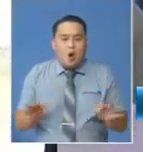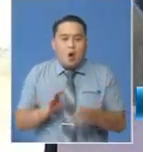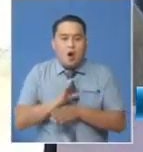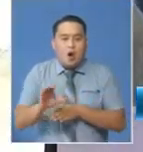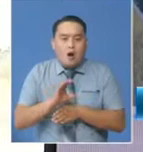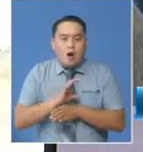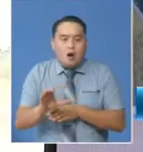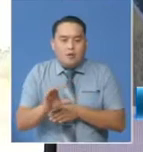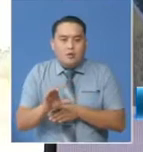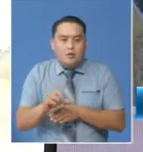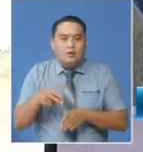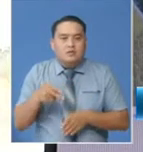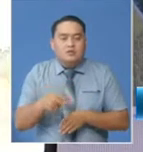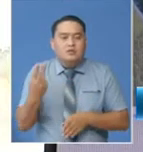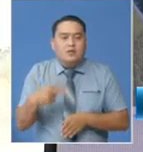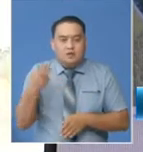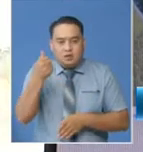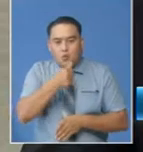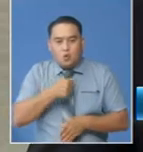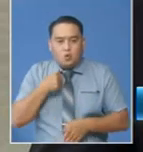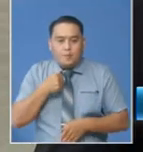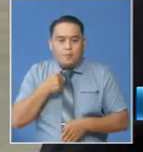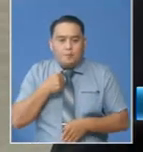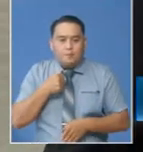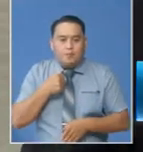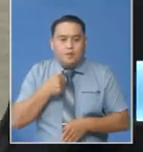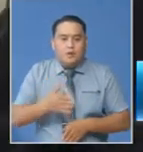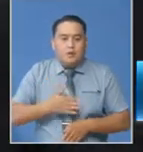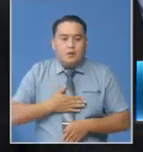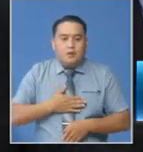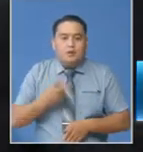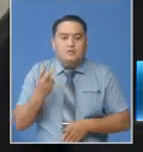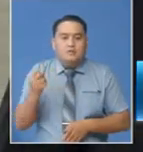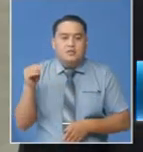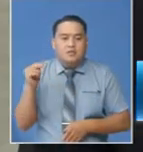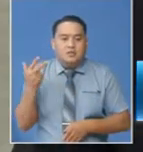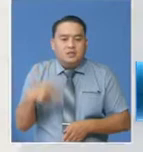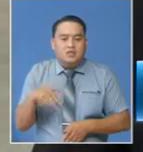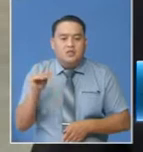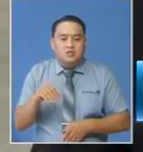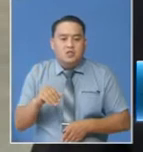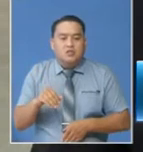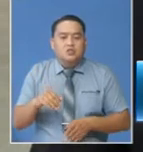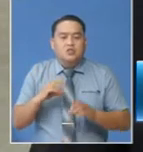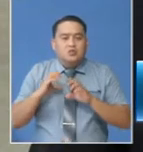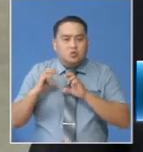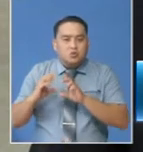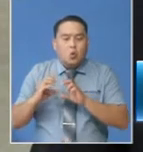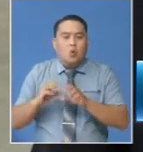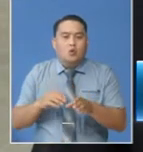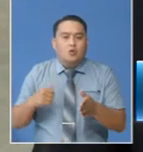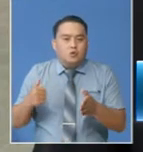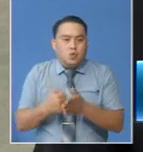и грузов уже к 2020 году. К концу года, я надеюсь, 200-300 тысяч мы достигнем. В целом проектная